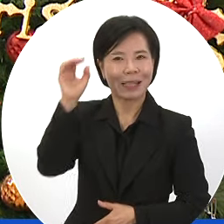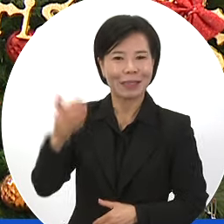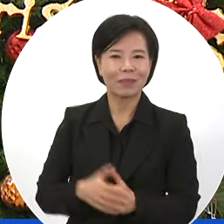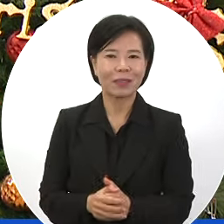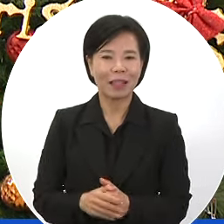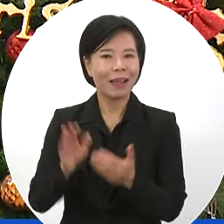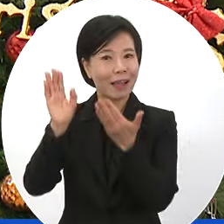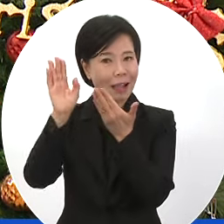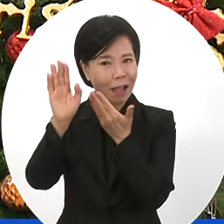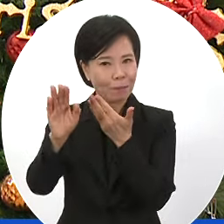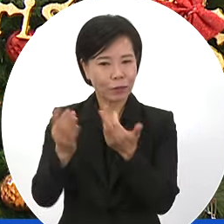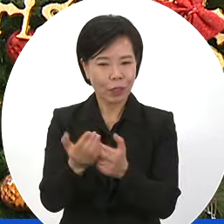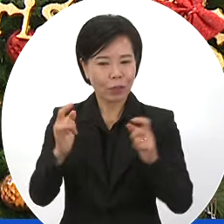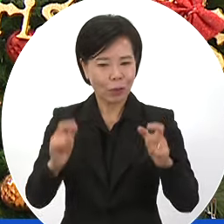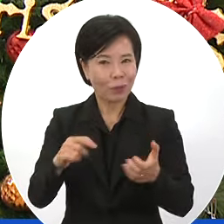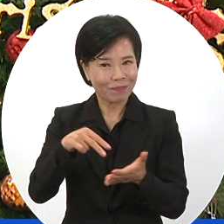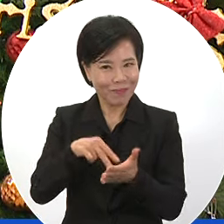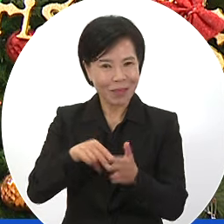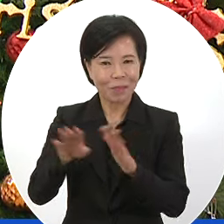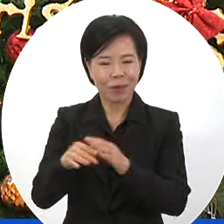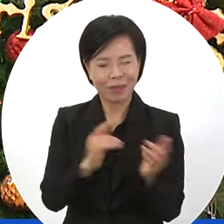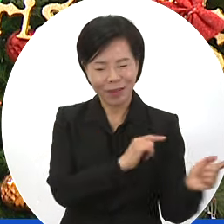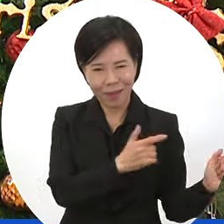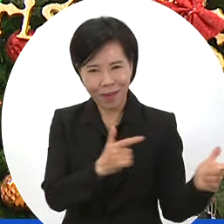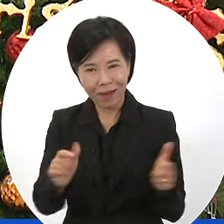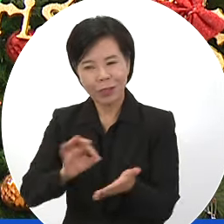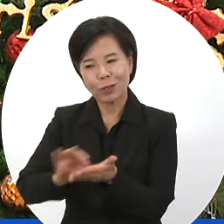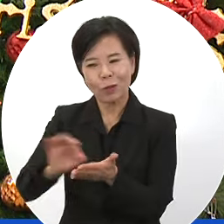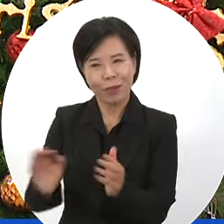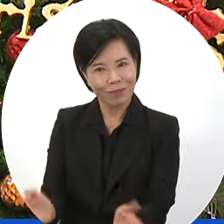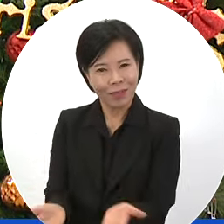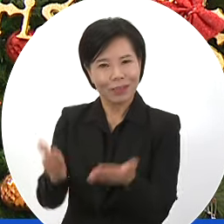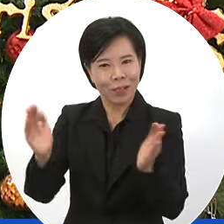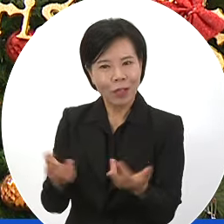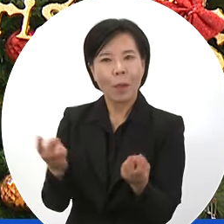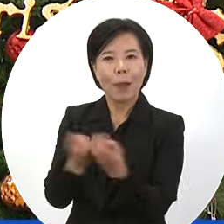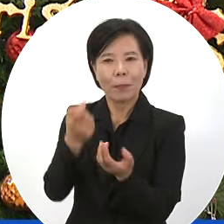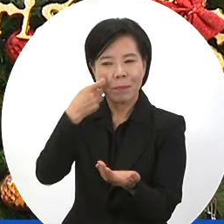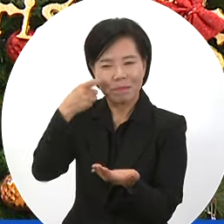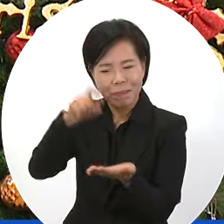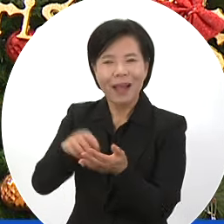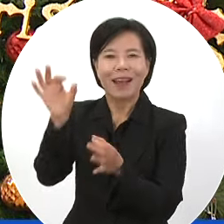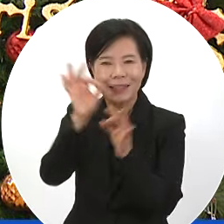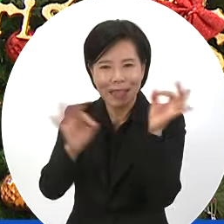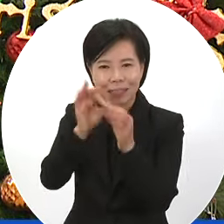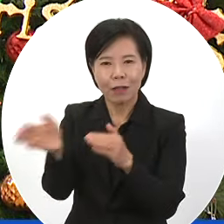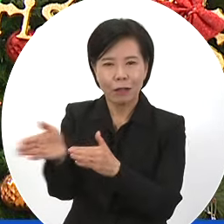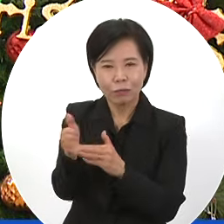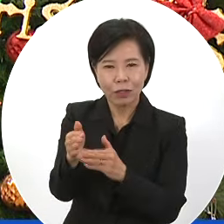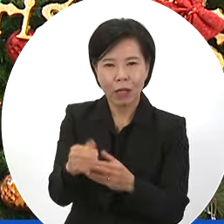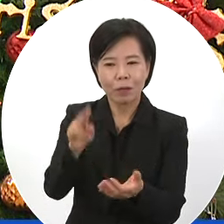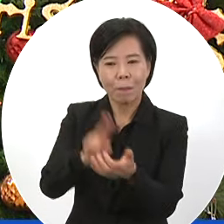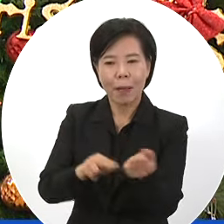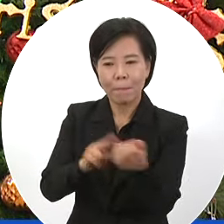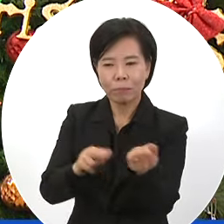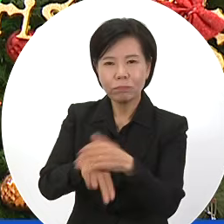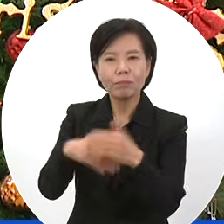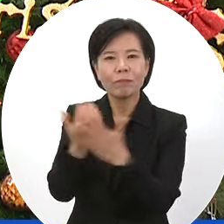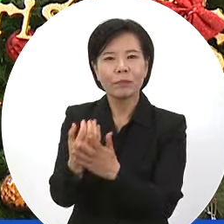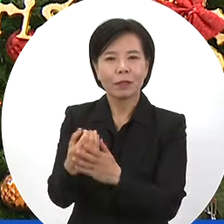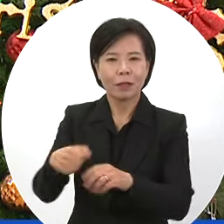기대합니다. 앞으로도 우리 도에서는 다양한 소비 촉진 방안을 발굴해서 수산물 판로